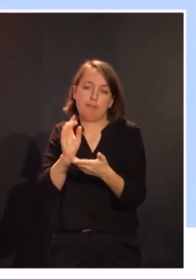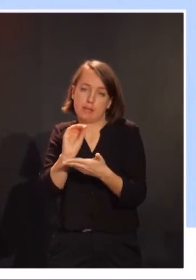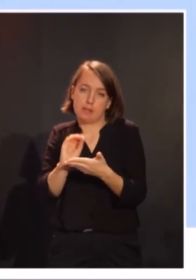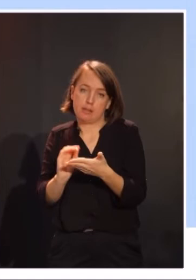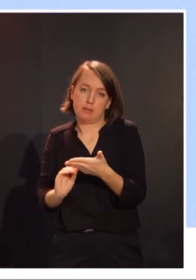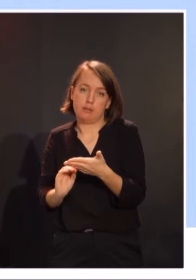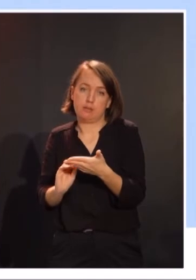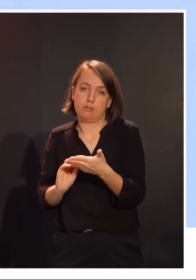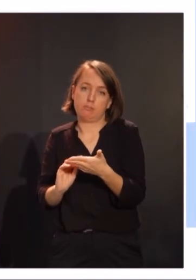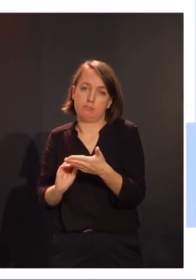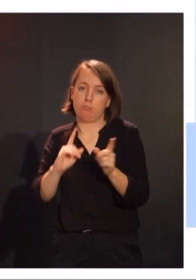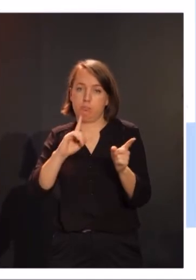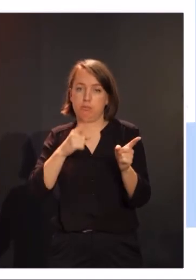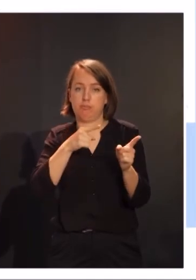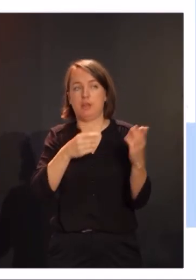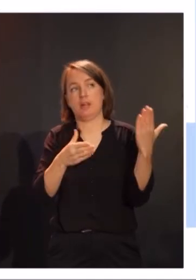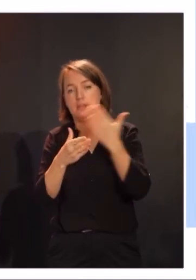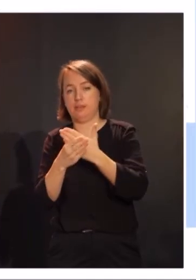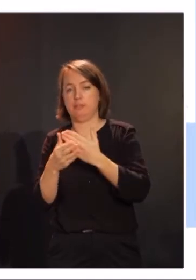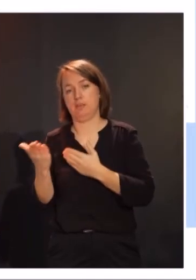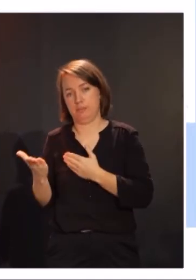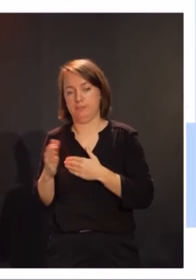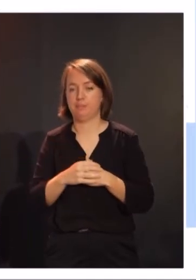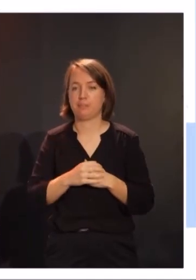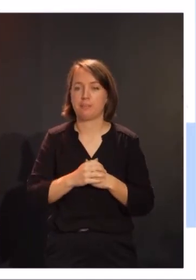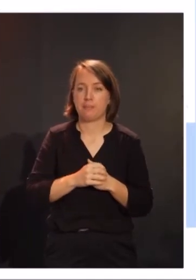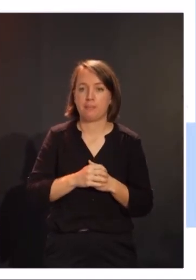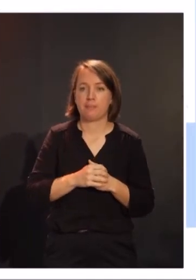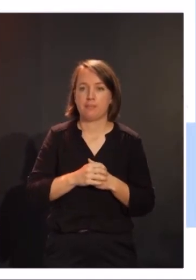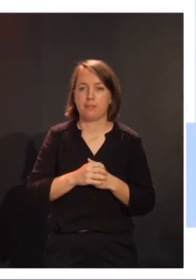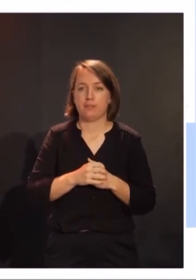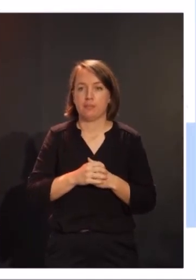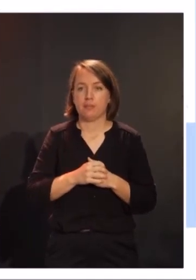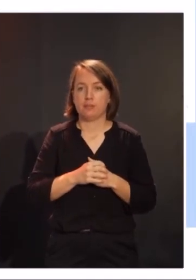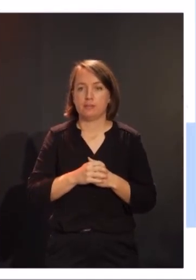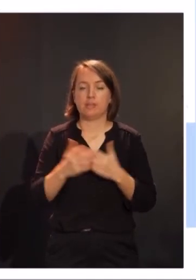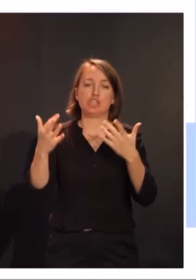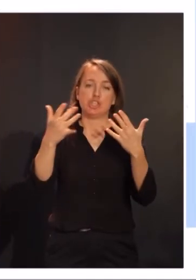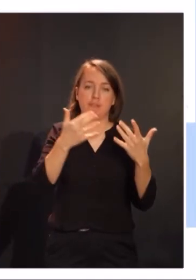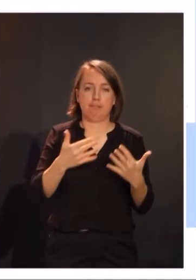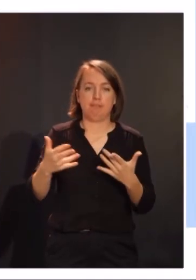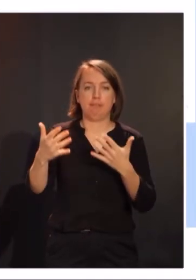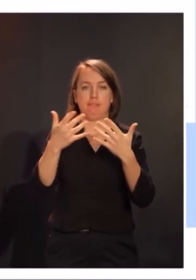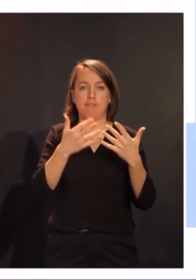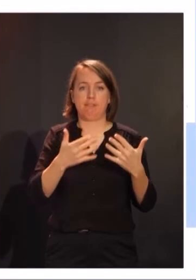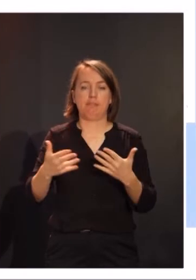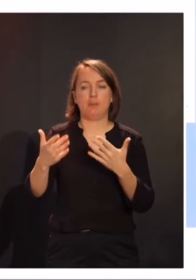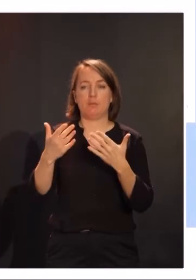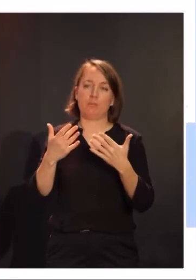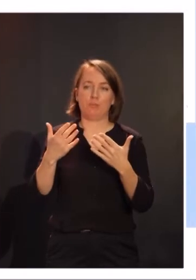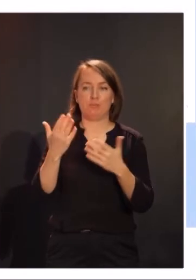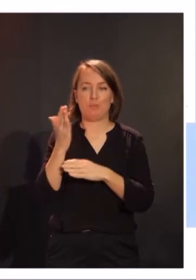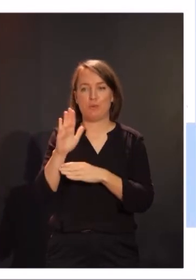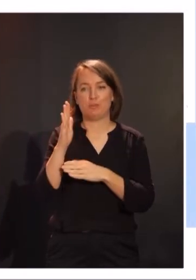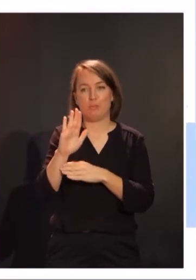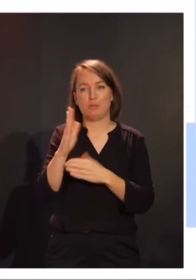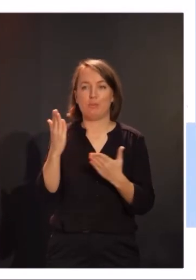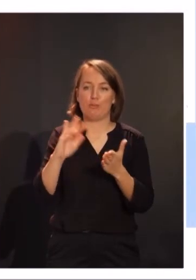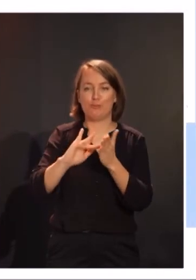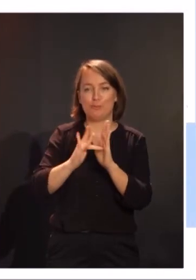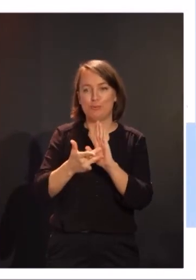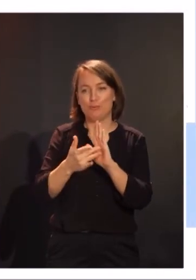pour les prescriptions de ces actions. Quelques chiffres, je ne vais pas tous les commenter, mais vous le